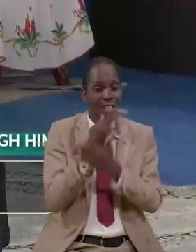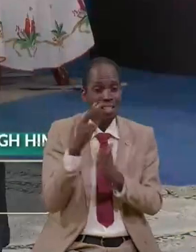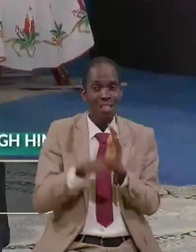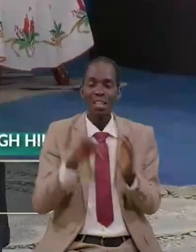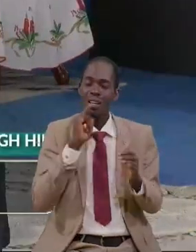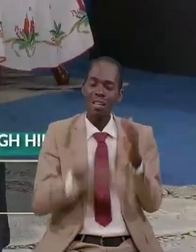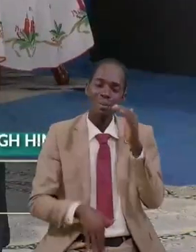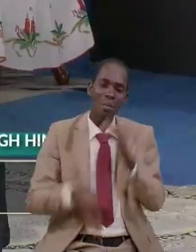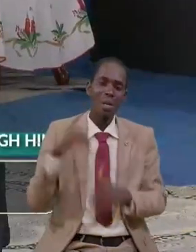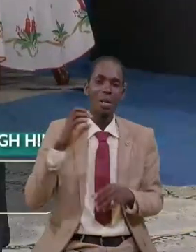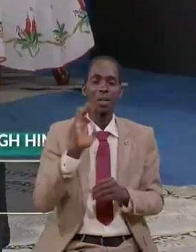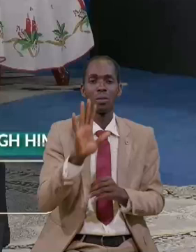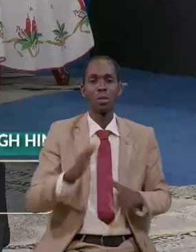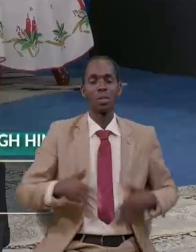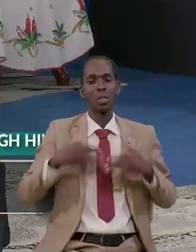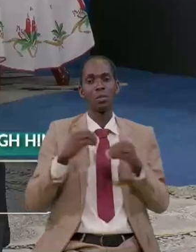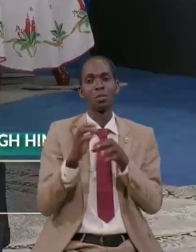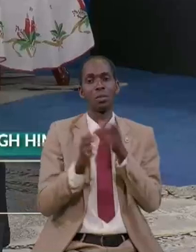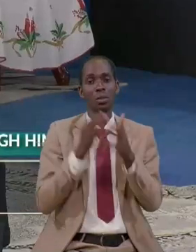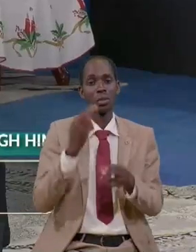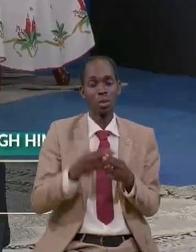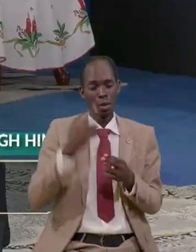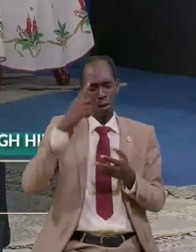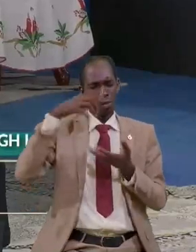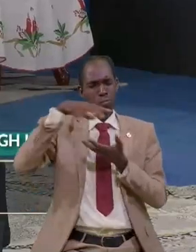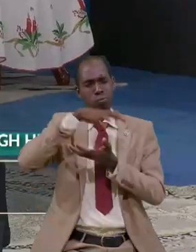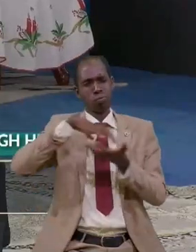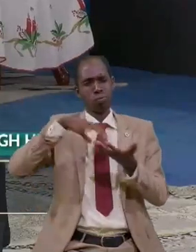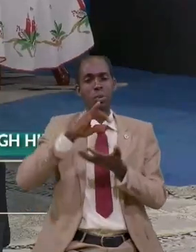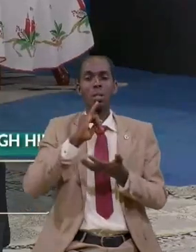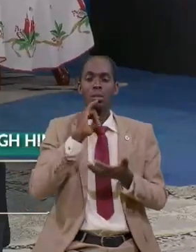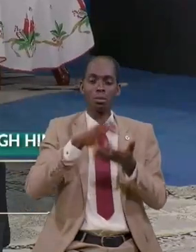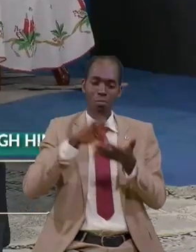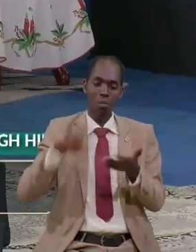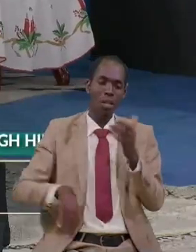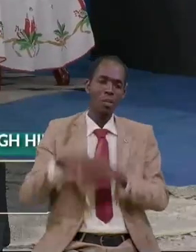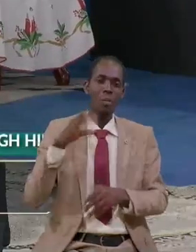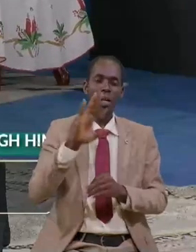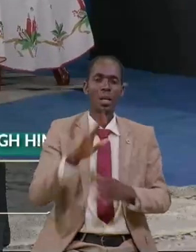sont ôtées de ta vie. La confusion est ôtée de ta vie.